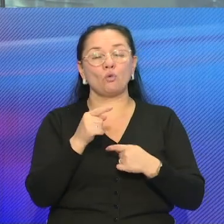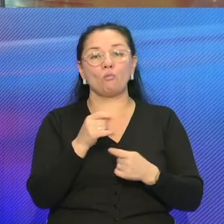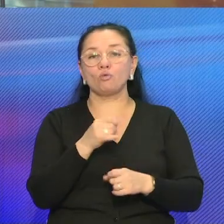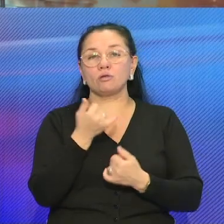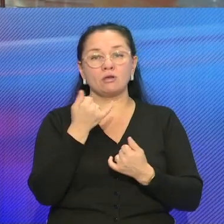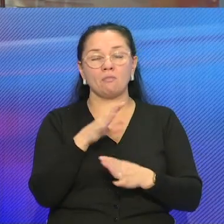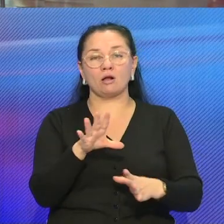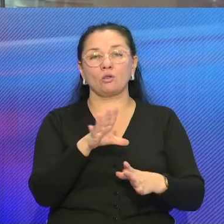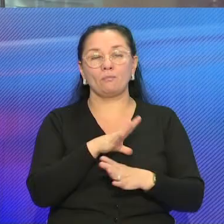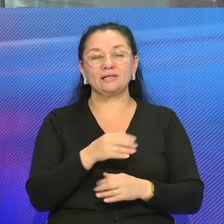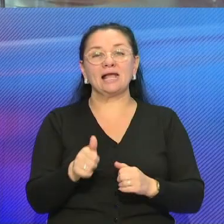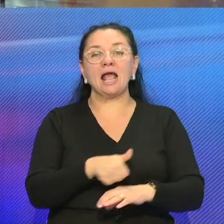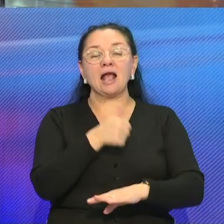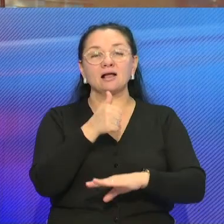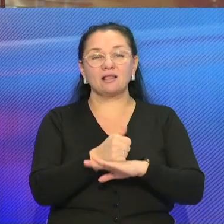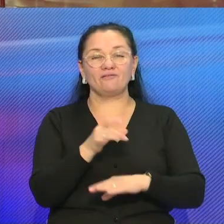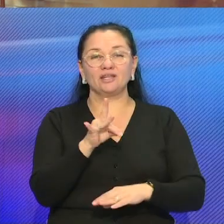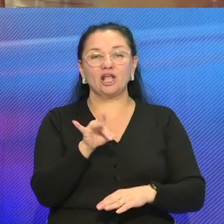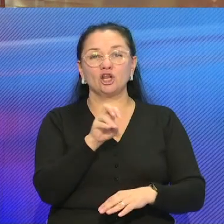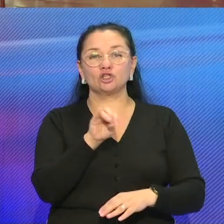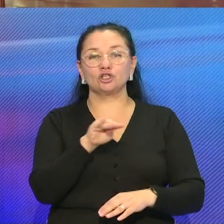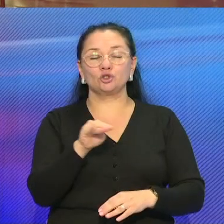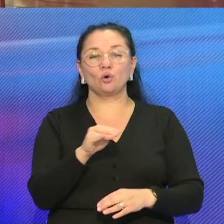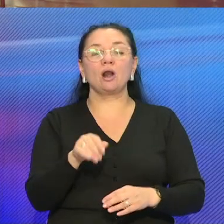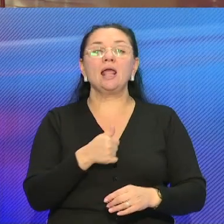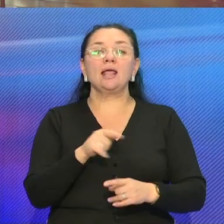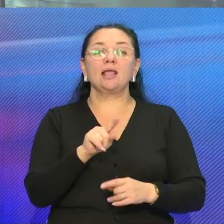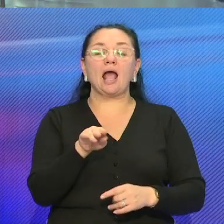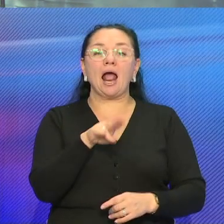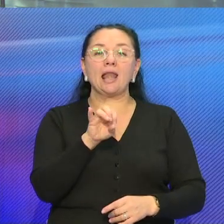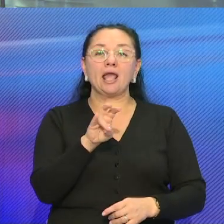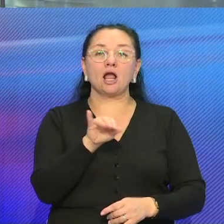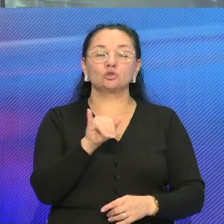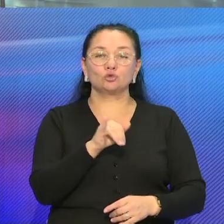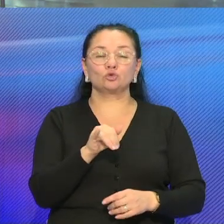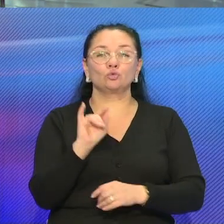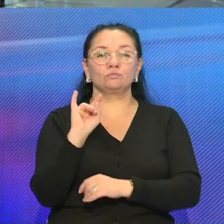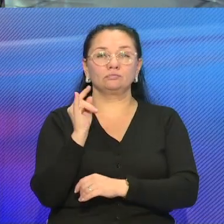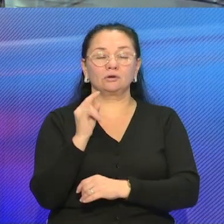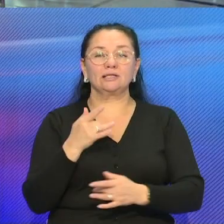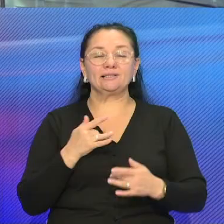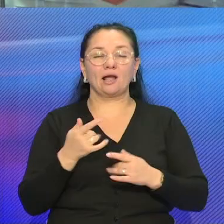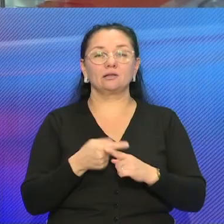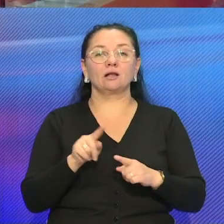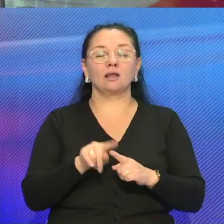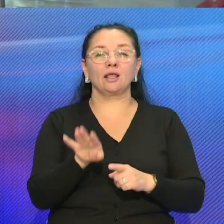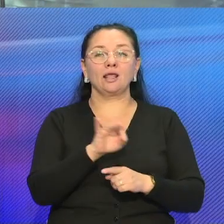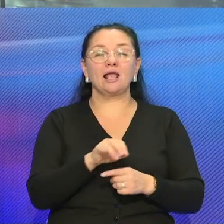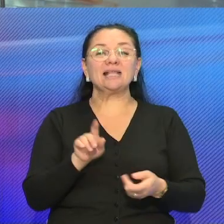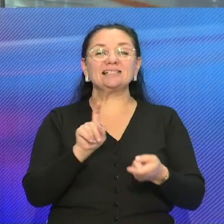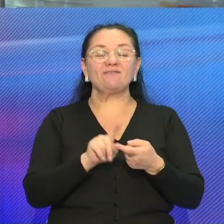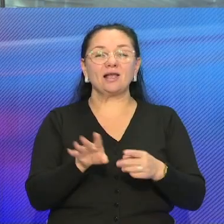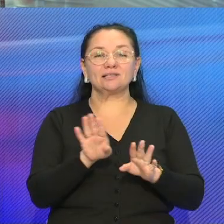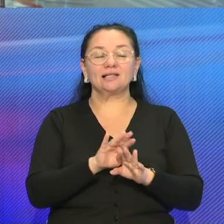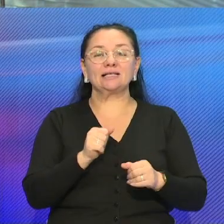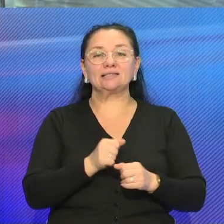пра галоўнага рэжысёра Гродзенскага абласнога тэатра лялек Алега Жужду. Амаль 25 год лёс творцы звязаны з